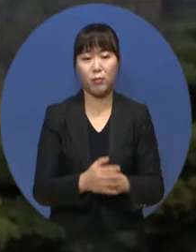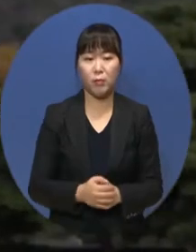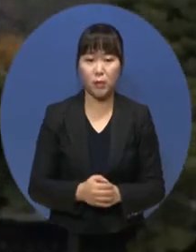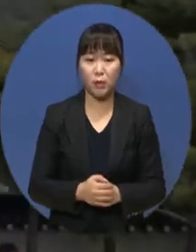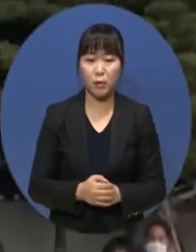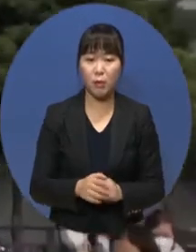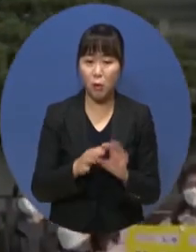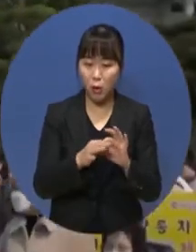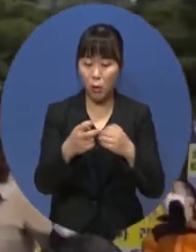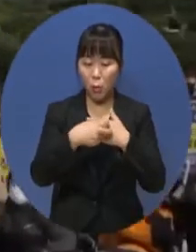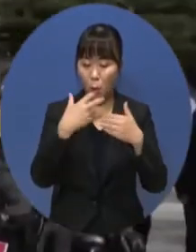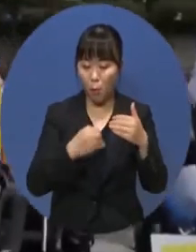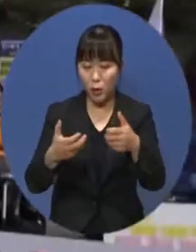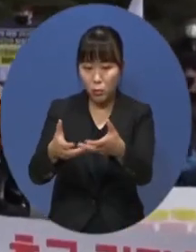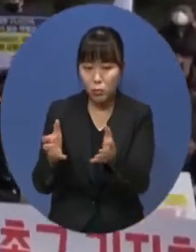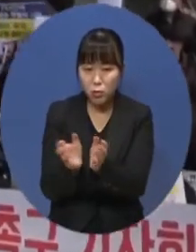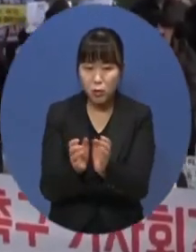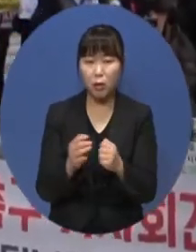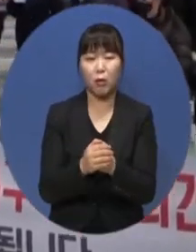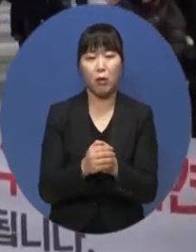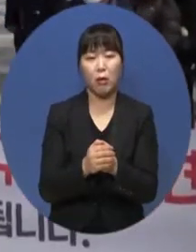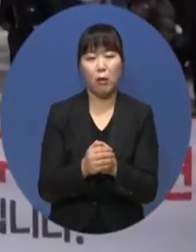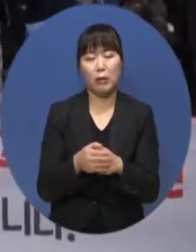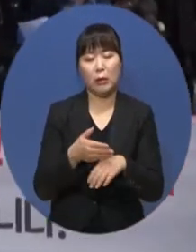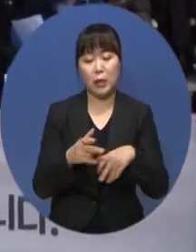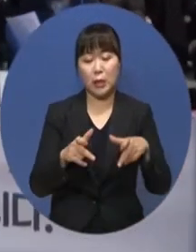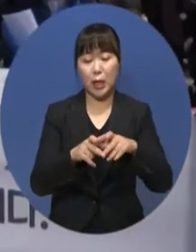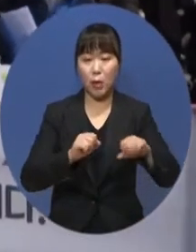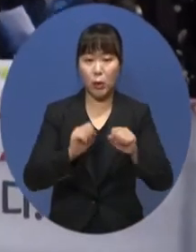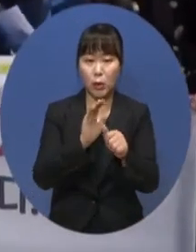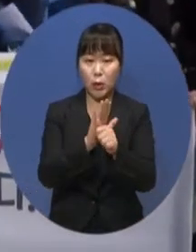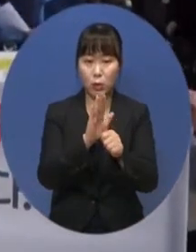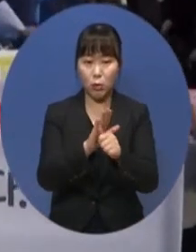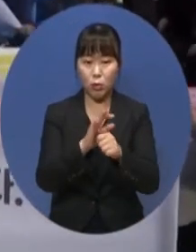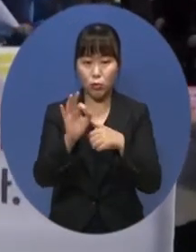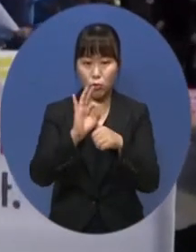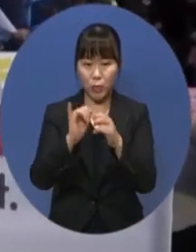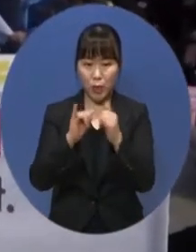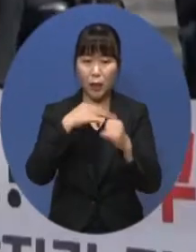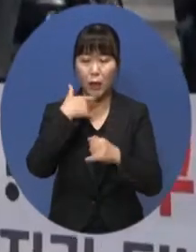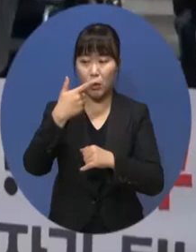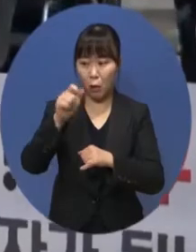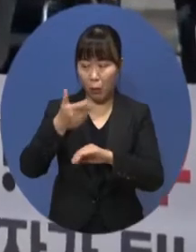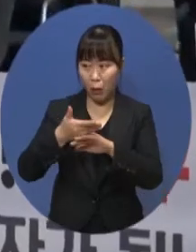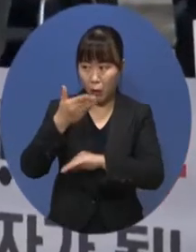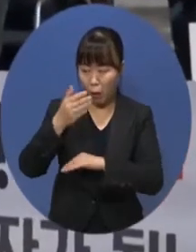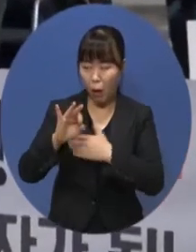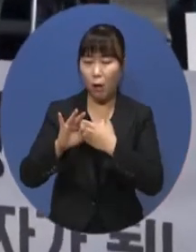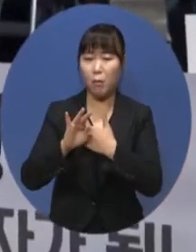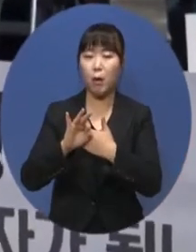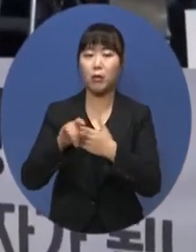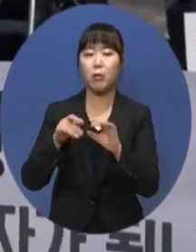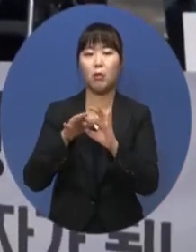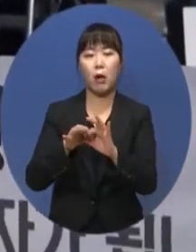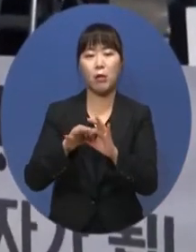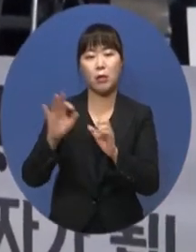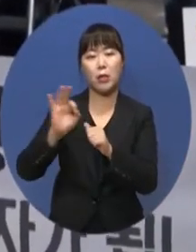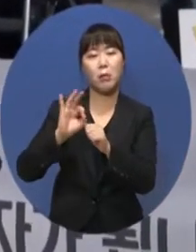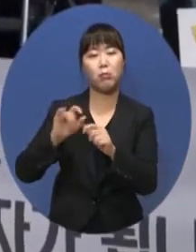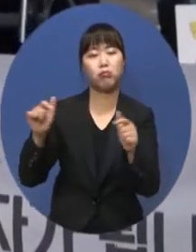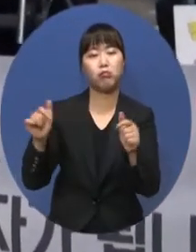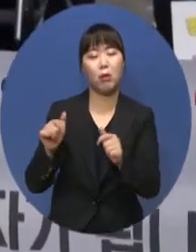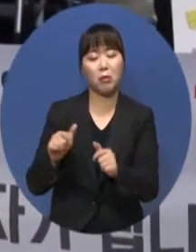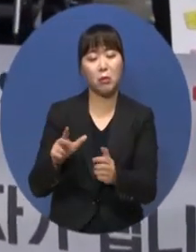대해 보건복지부는 뒤늦게 장애인 활동지원 수급자가 65세에 도래하면 급여량이 감소하는